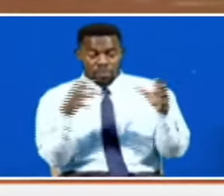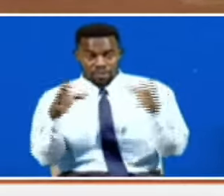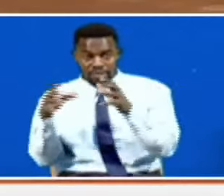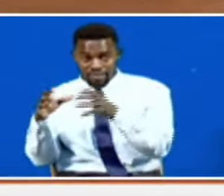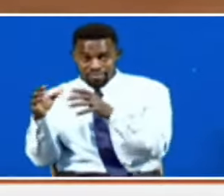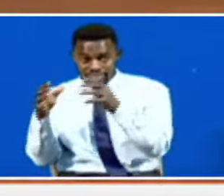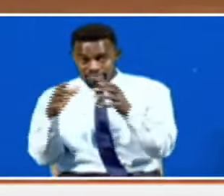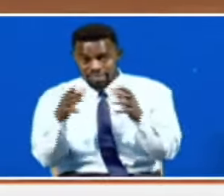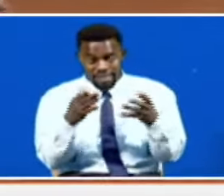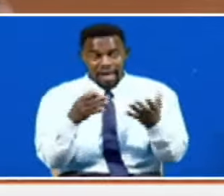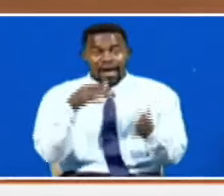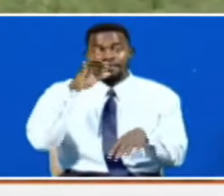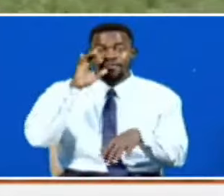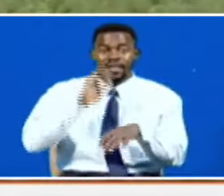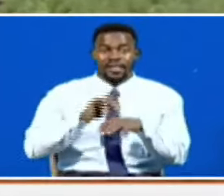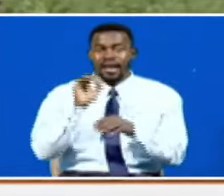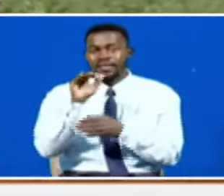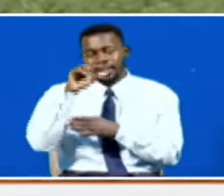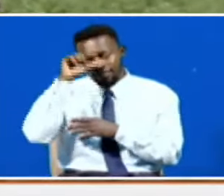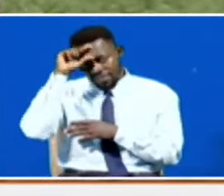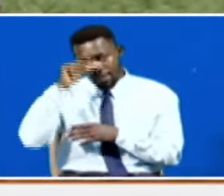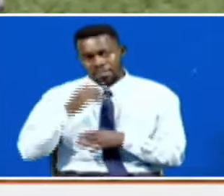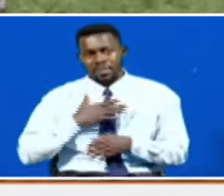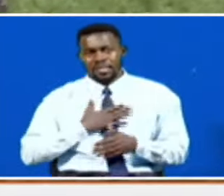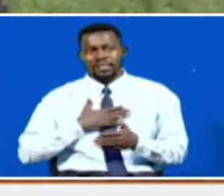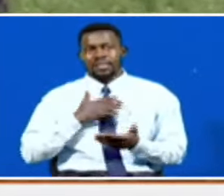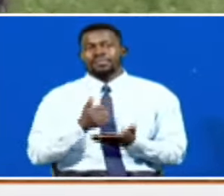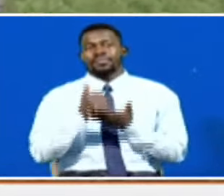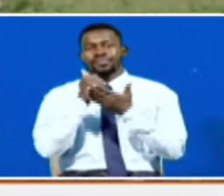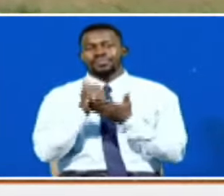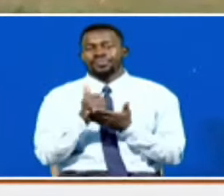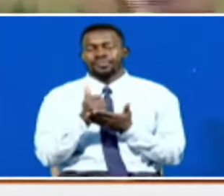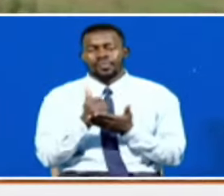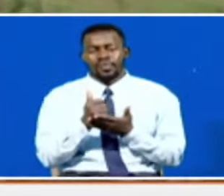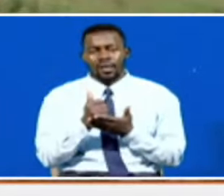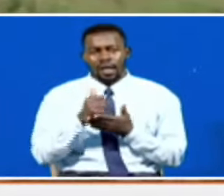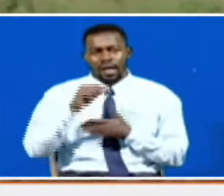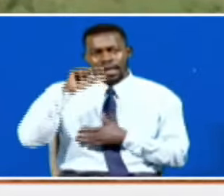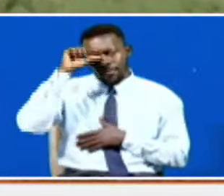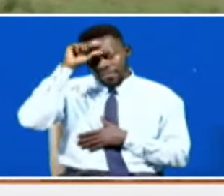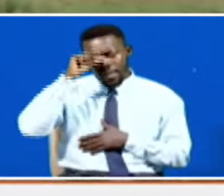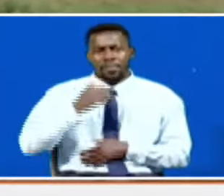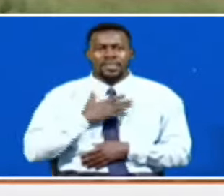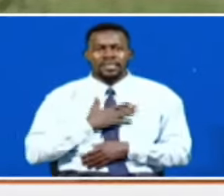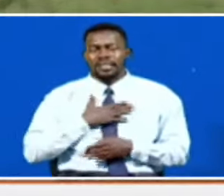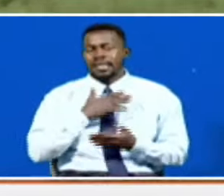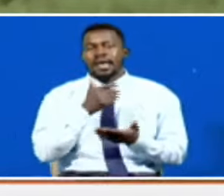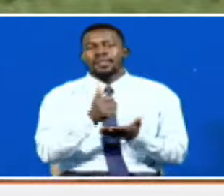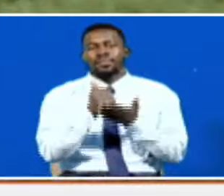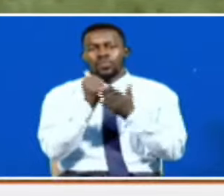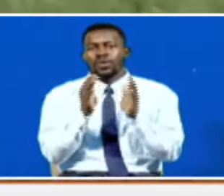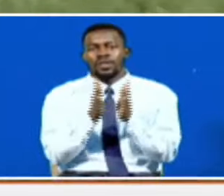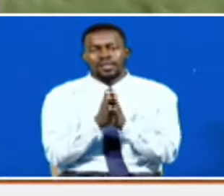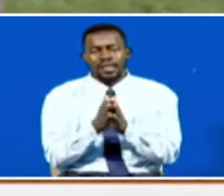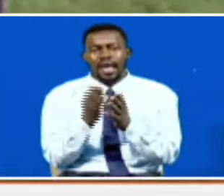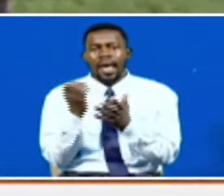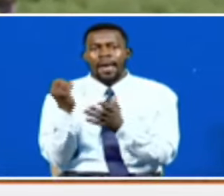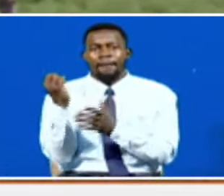wakiitaka serikali kuingilia kati. So tunaomba serikali wasaidie na hali ya dharura, ili hii mazao saa hizi itoke iende